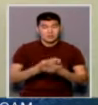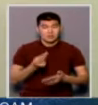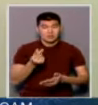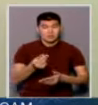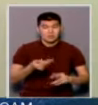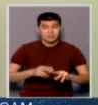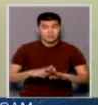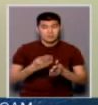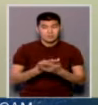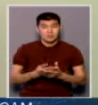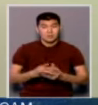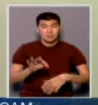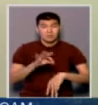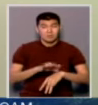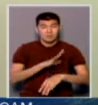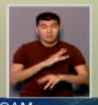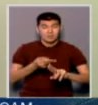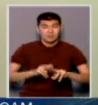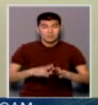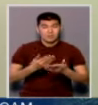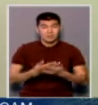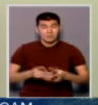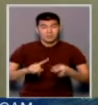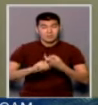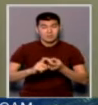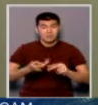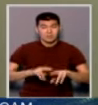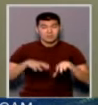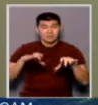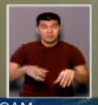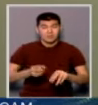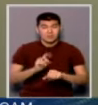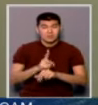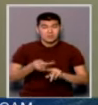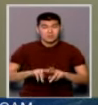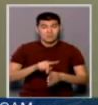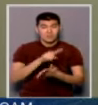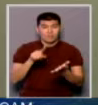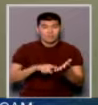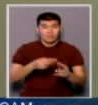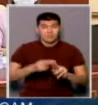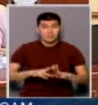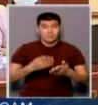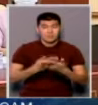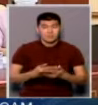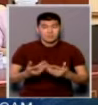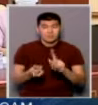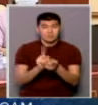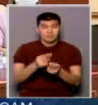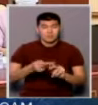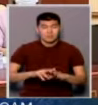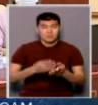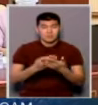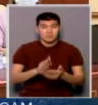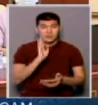в зависимости от степени заболевания. В этой связи председатель Мажилиса задал несколько вопросов по поводу поправок. Придется